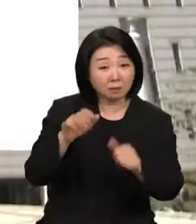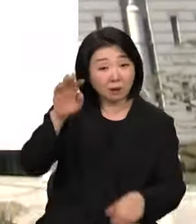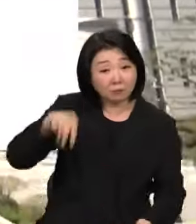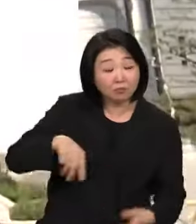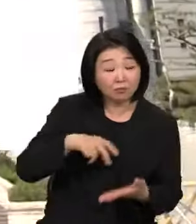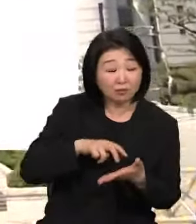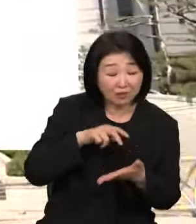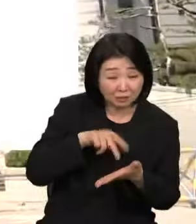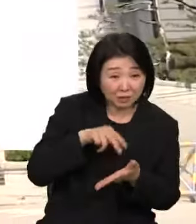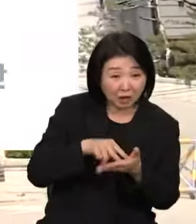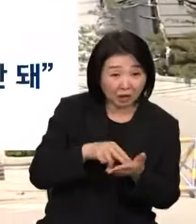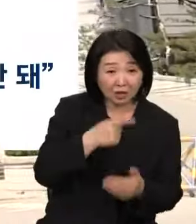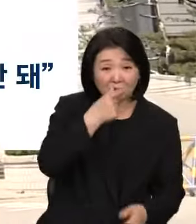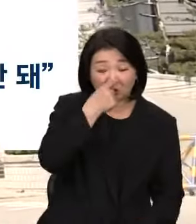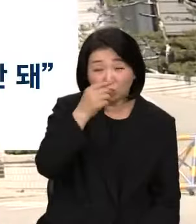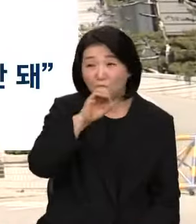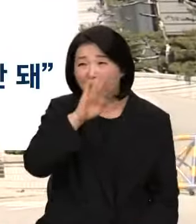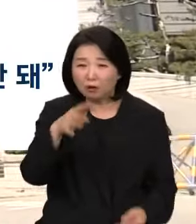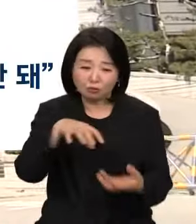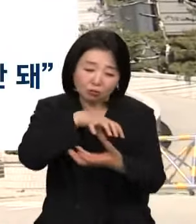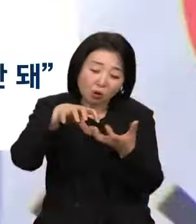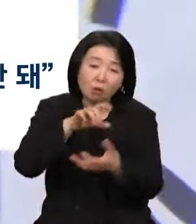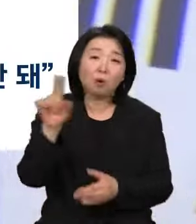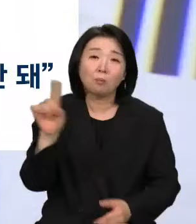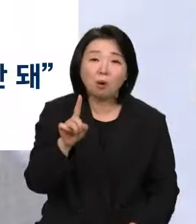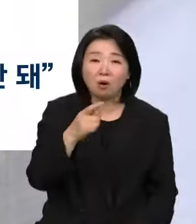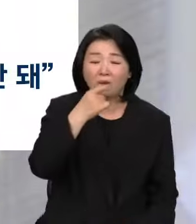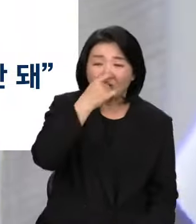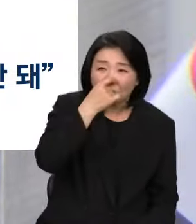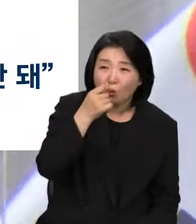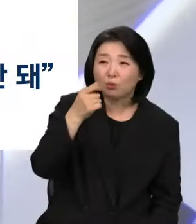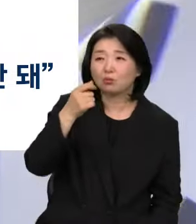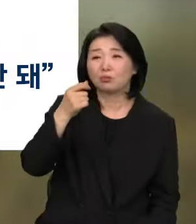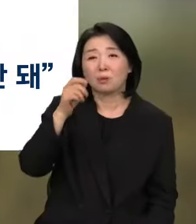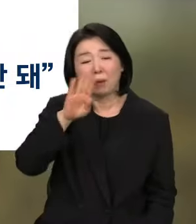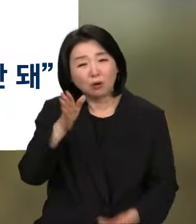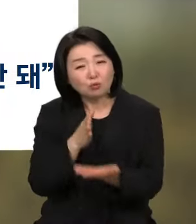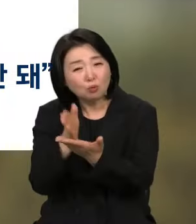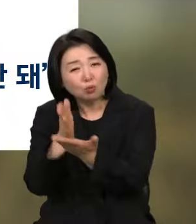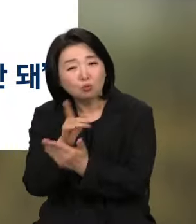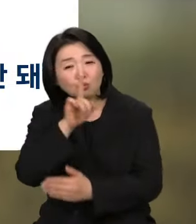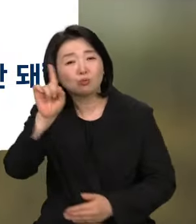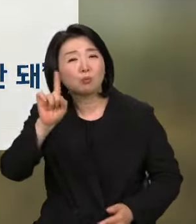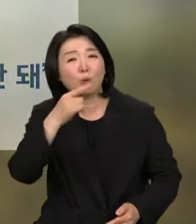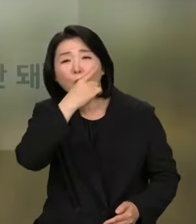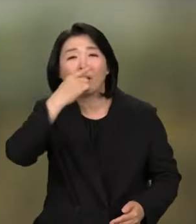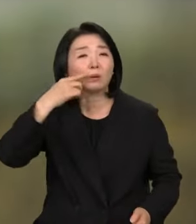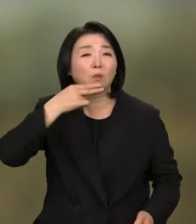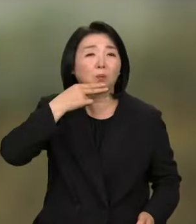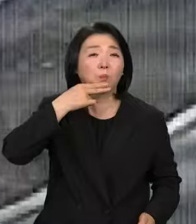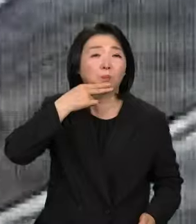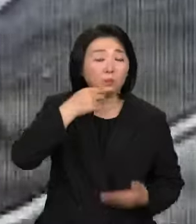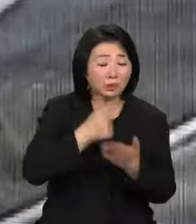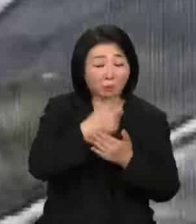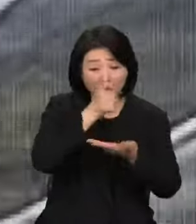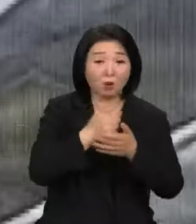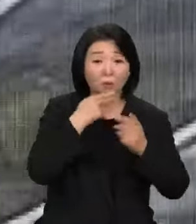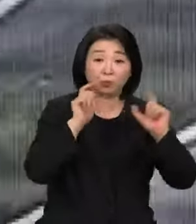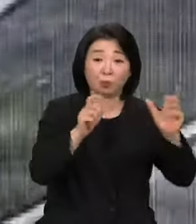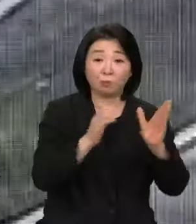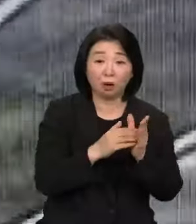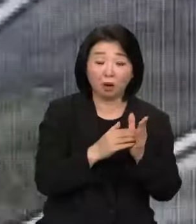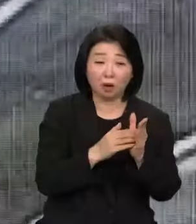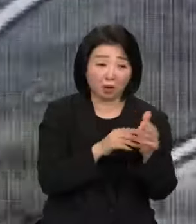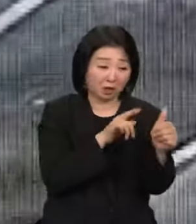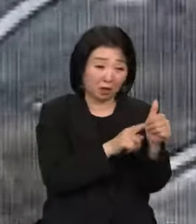소주와 맥주를 얼마나 섞었고 어떤 종류에 소주와 맥주를 주문했는지 확인되지 않았다고 판단했습니다 가수